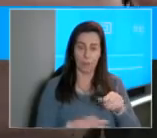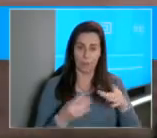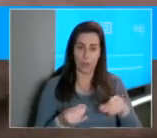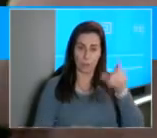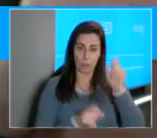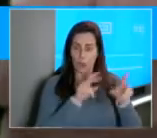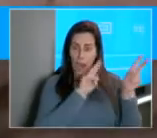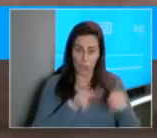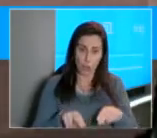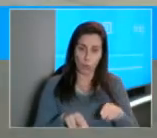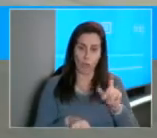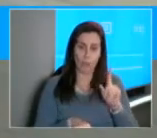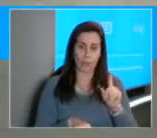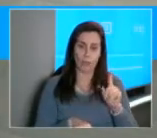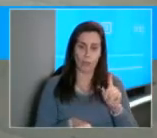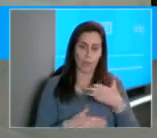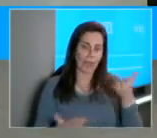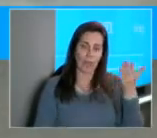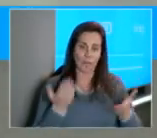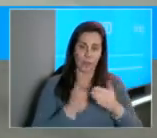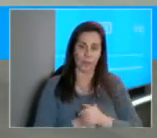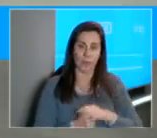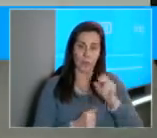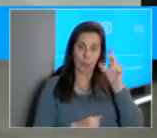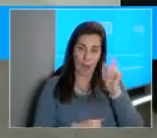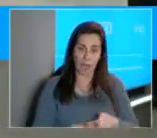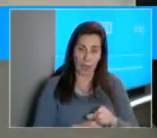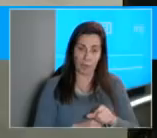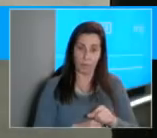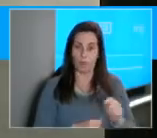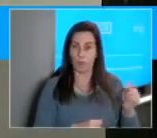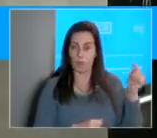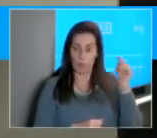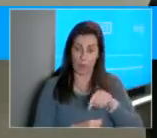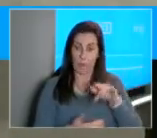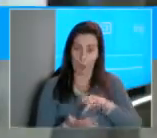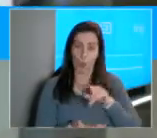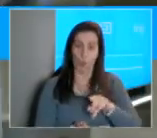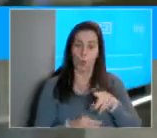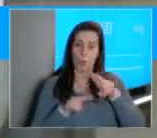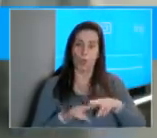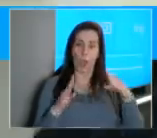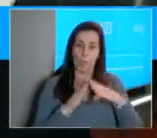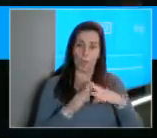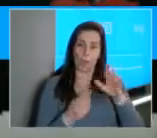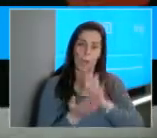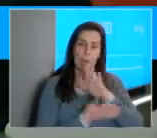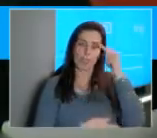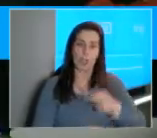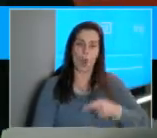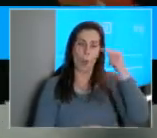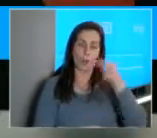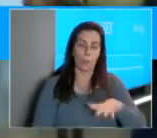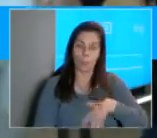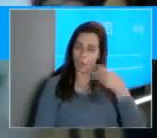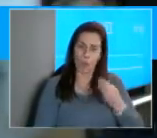אנשים שחזרו מהמקומות האלה, אז אין הבדל. אם יש בן אדם שהגיע מהמקומות האלה, הוא נשאר בבית 14 ימים. אם